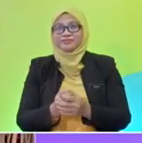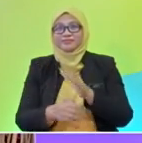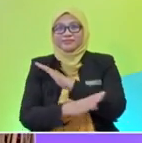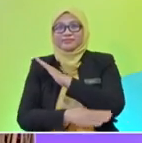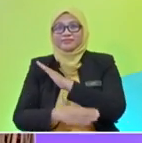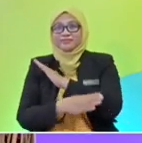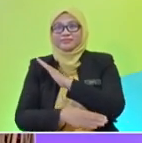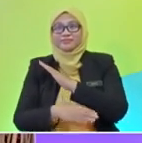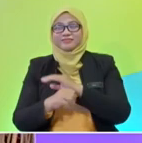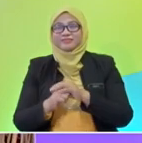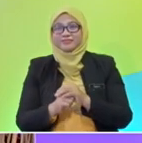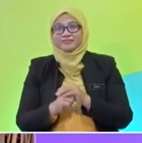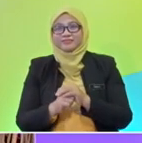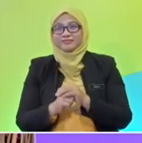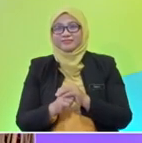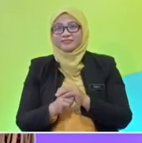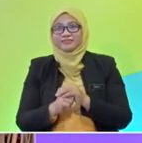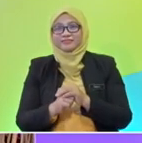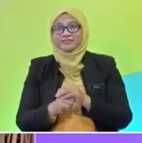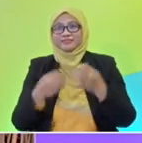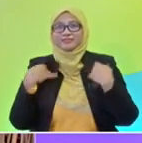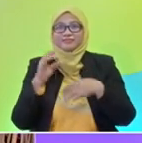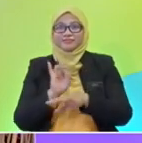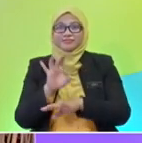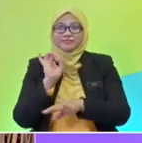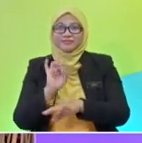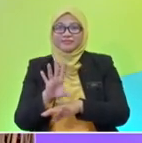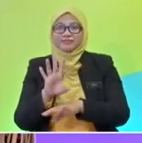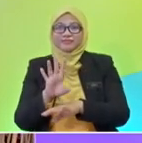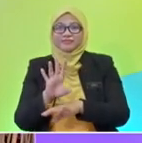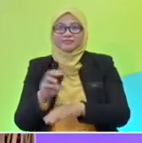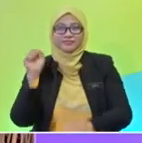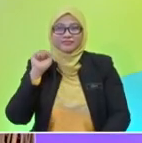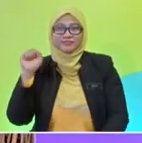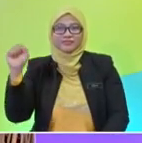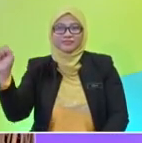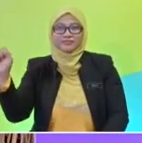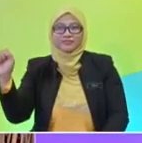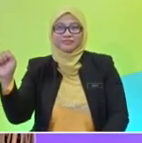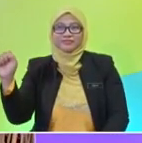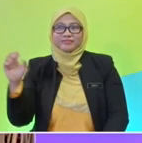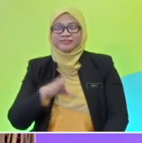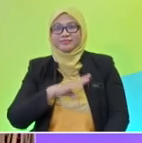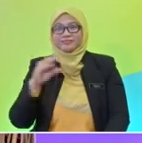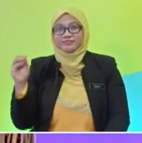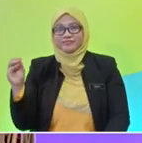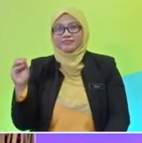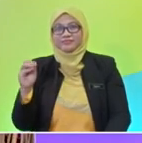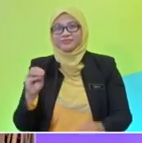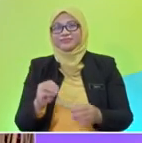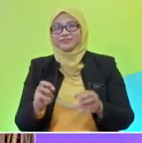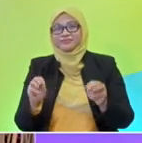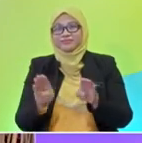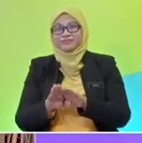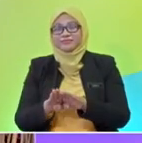ada yang berkaitan dengan nasihat, semangat perjuangan, tokoh dan sebagainya. Jadi,